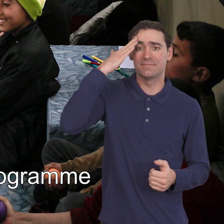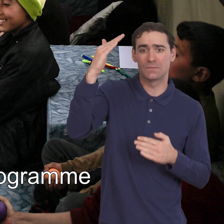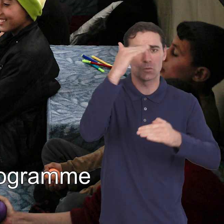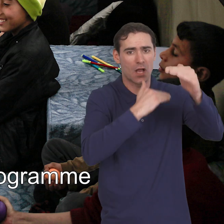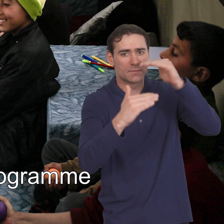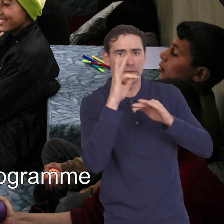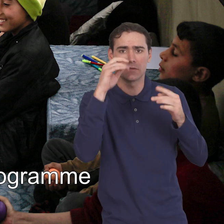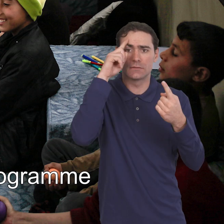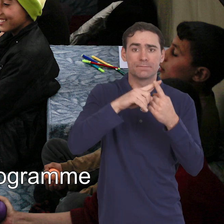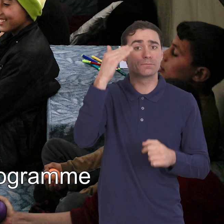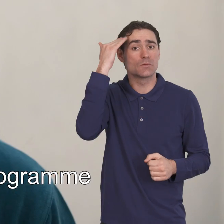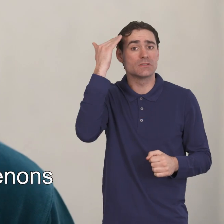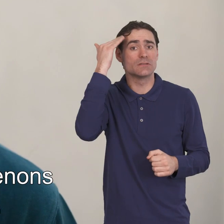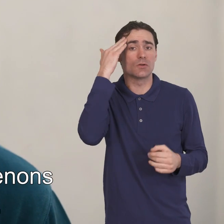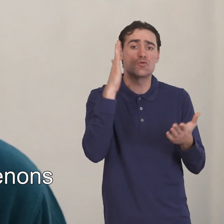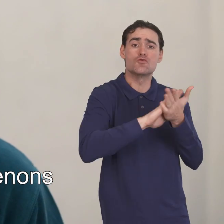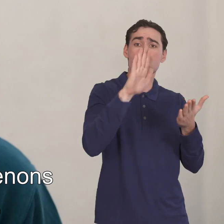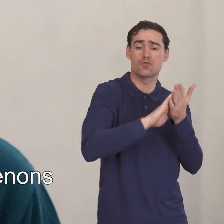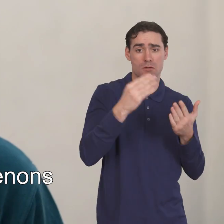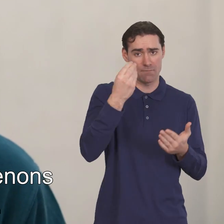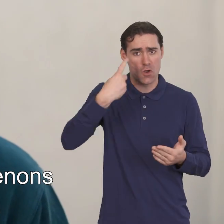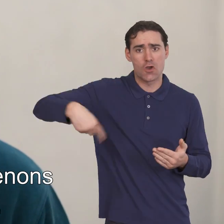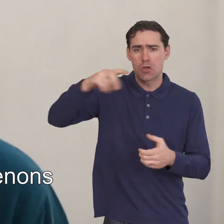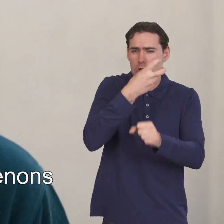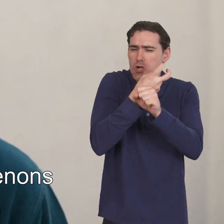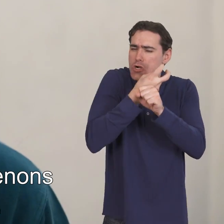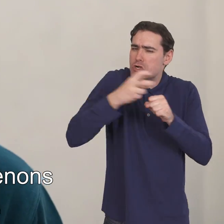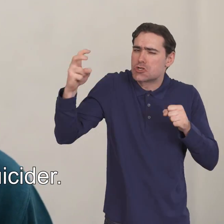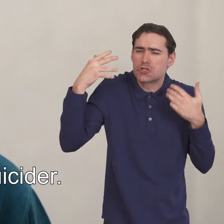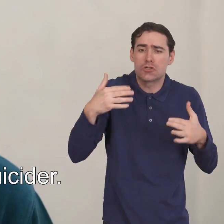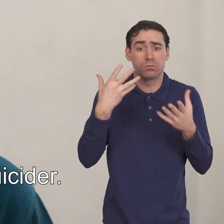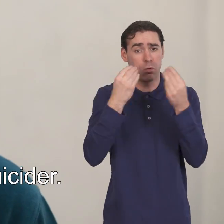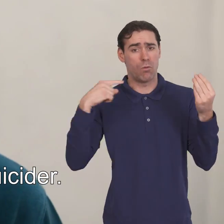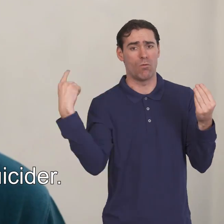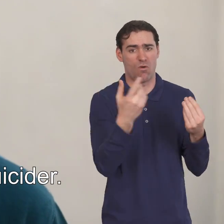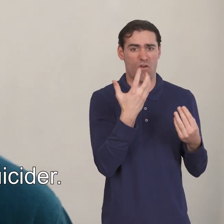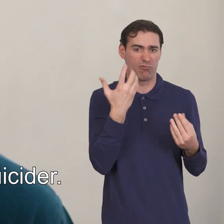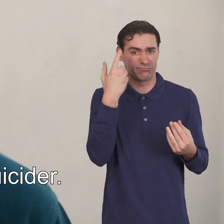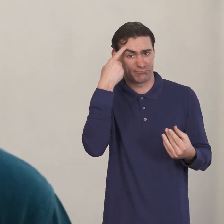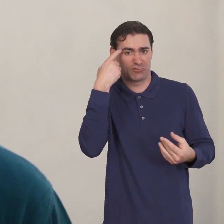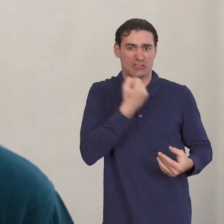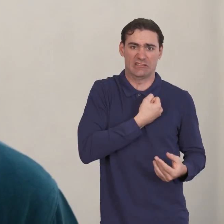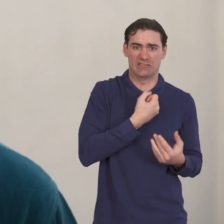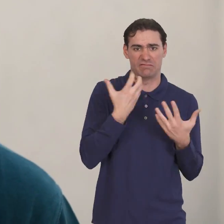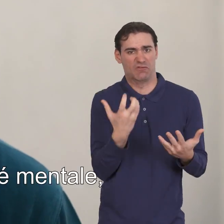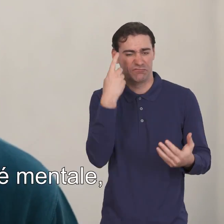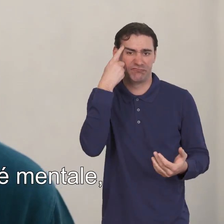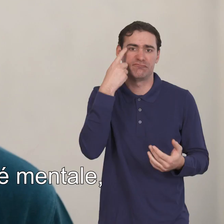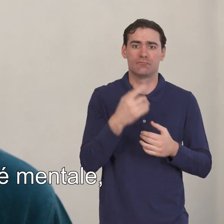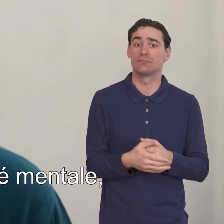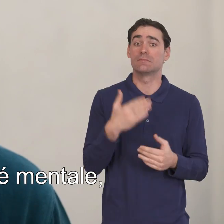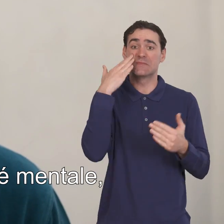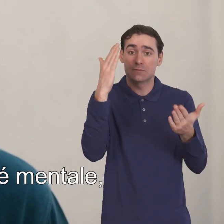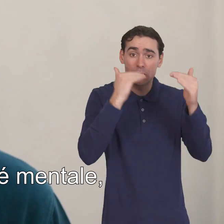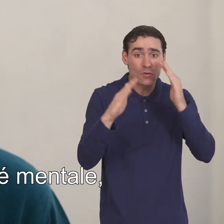Si nous ne faisons pas de programme de santé mentale avec les enfants, nous prenons de très gros risques. Beaucoup pensent à se suicider. Sans les